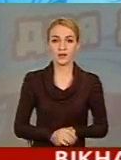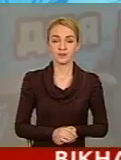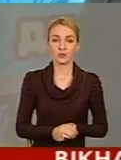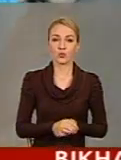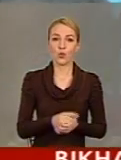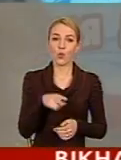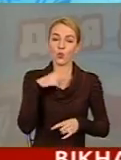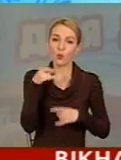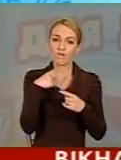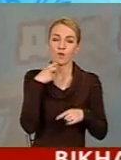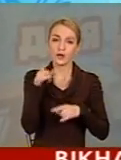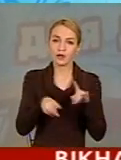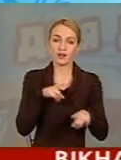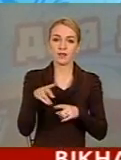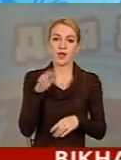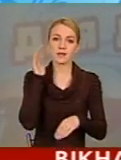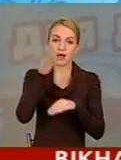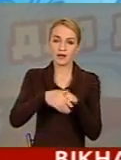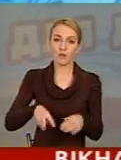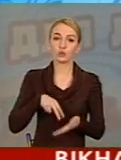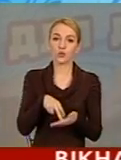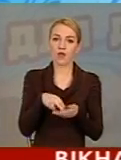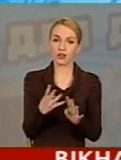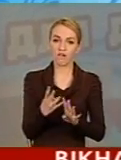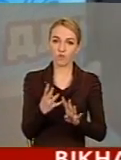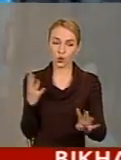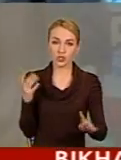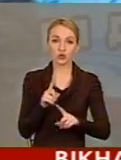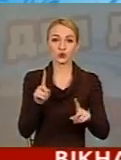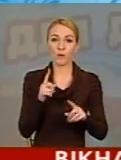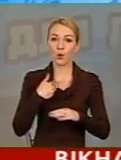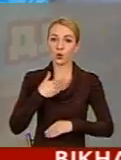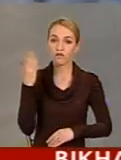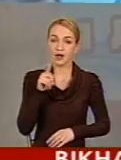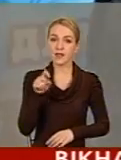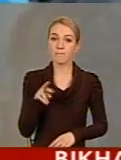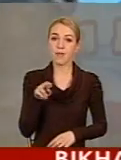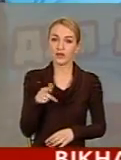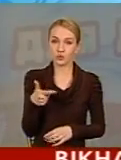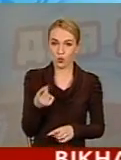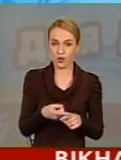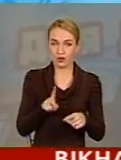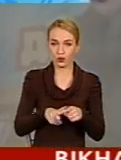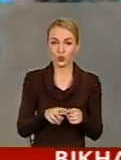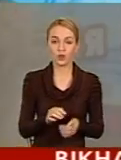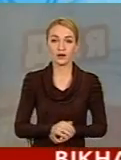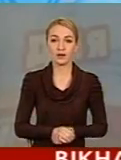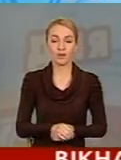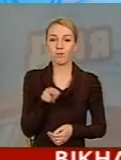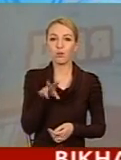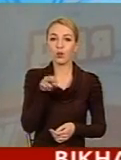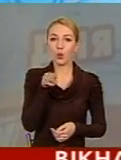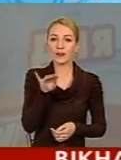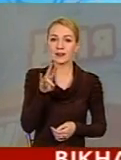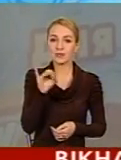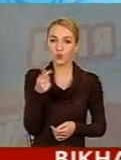уговорили уговорили я целый день простояла в очереди чтоб проголосовать за Пятницкого за этого пло